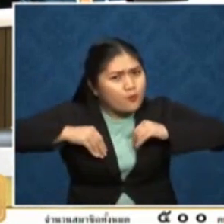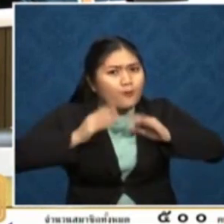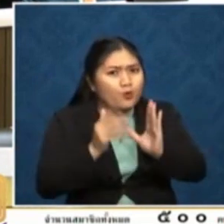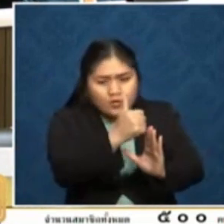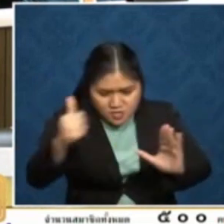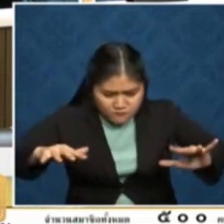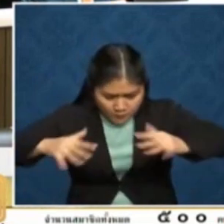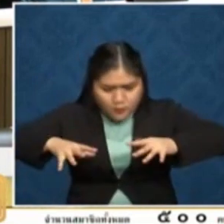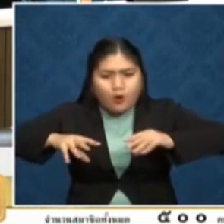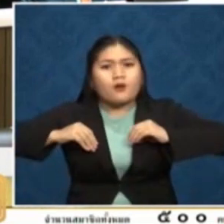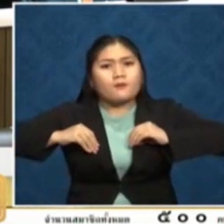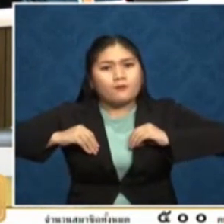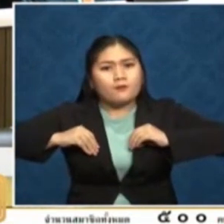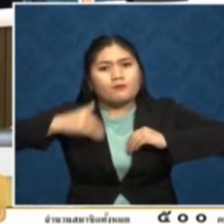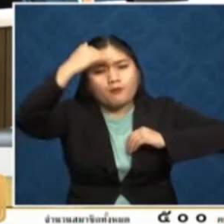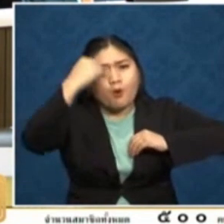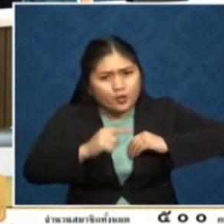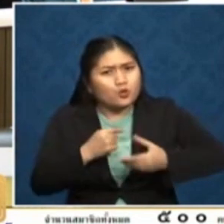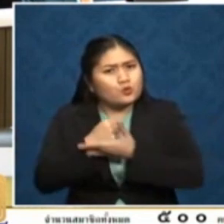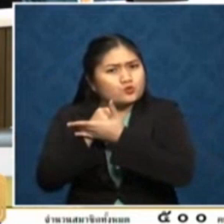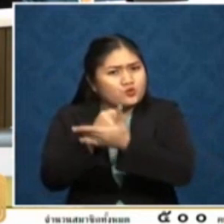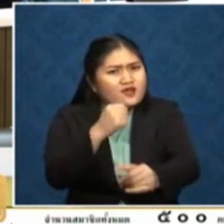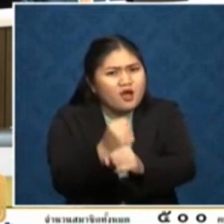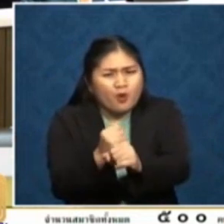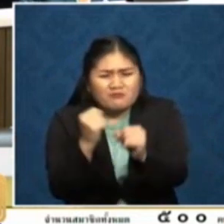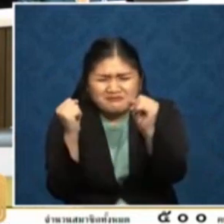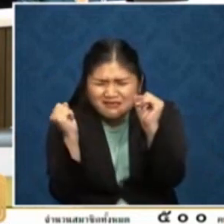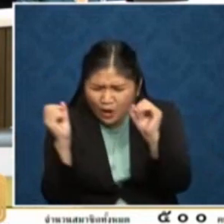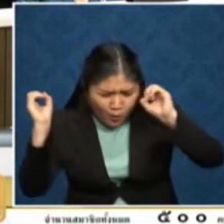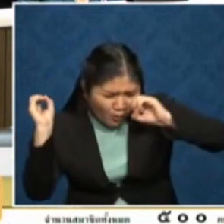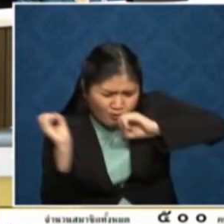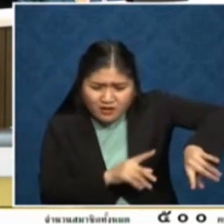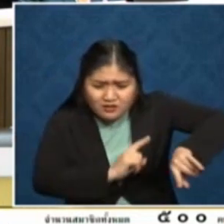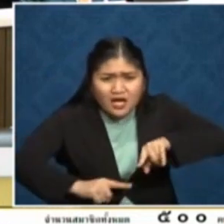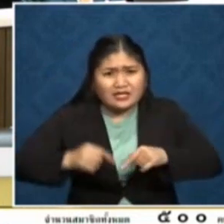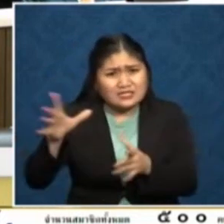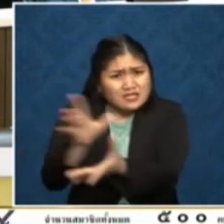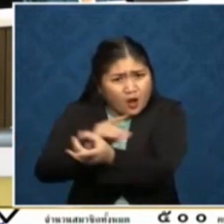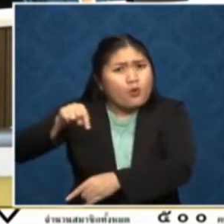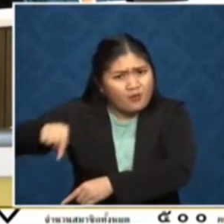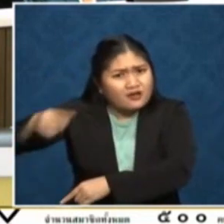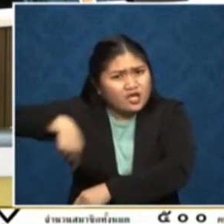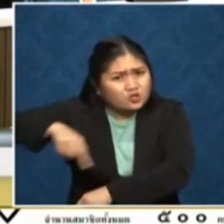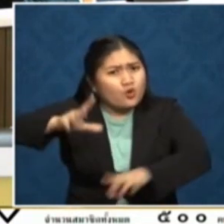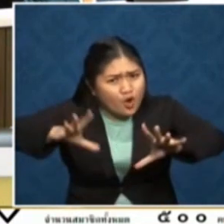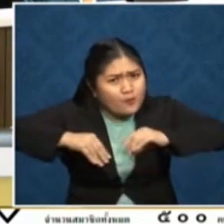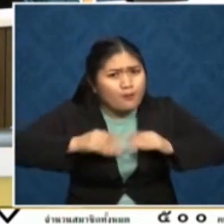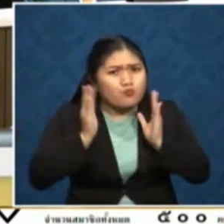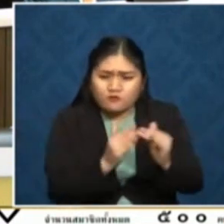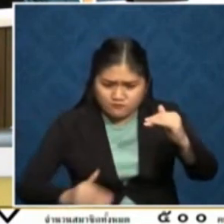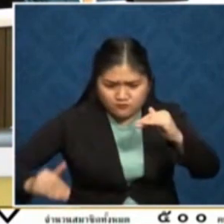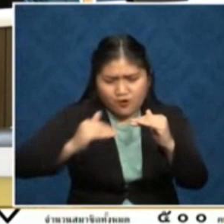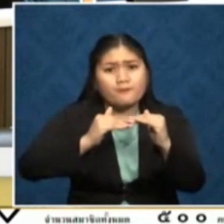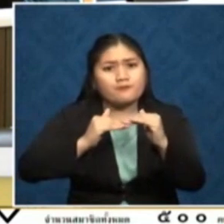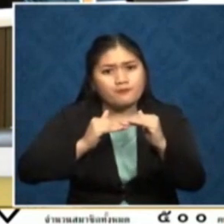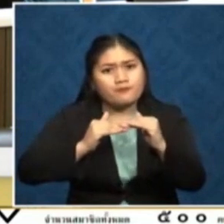ได้รับครับไม่ว่าเราจะเกิดขึ้นมาเป็นยังไงเราต่างต้องการให้อัตลักษณ์ของเราได้รับการยอมรับทั้งนั้นสิ่งที่